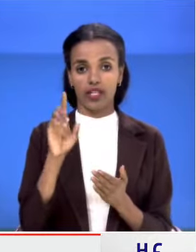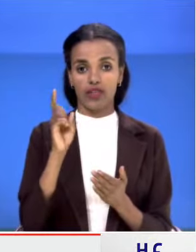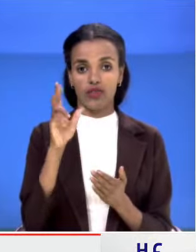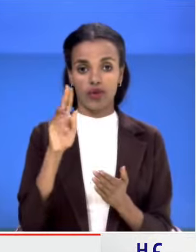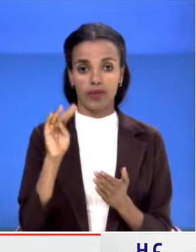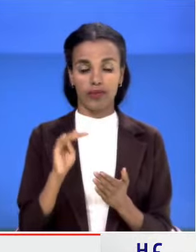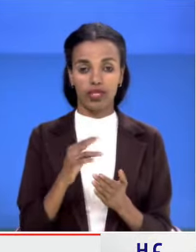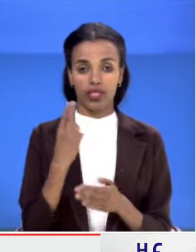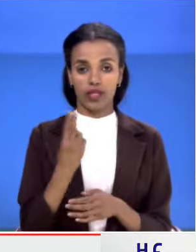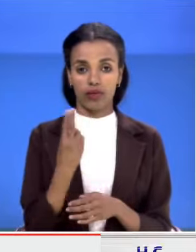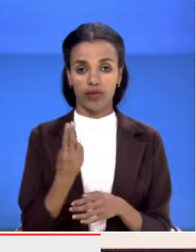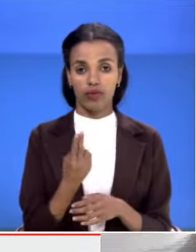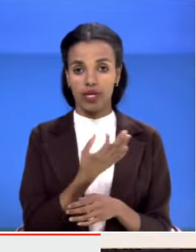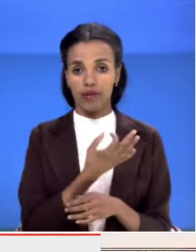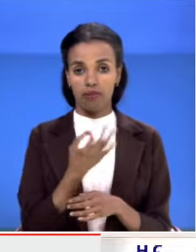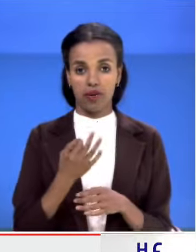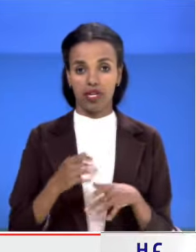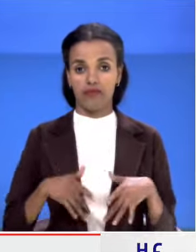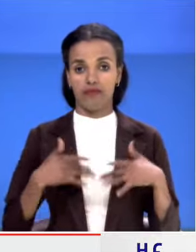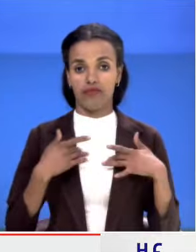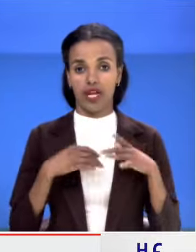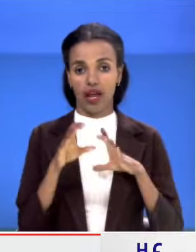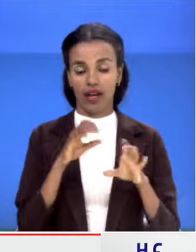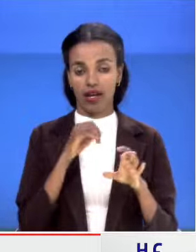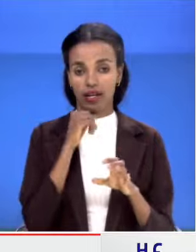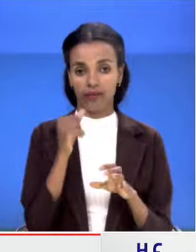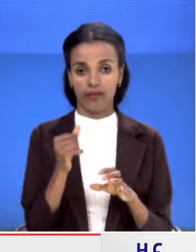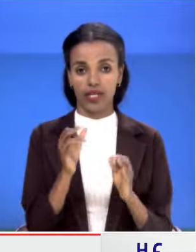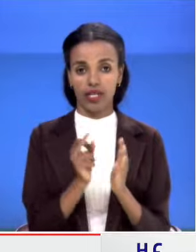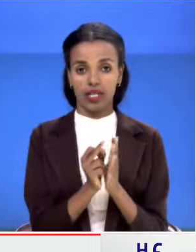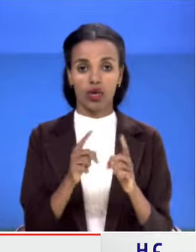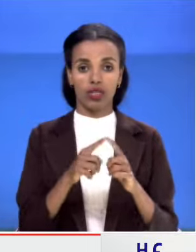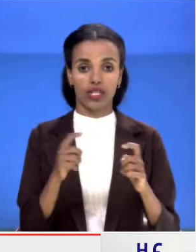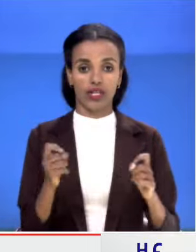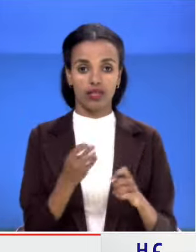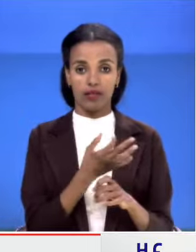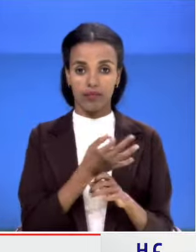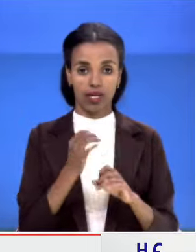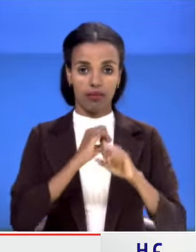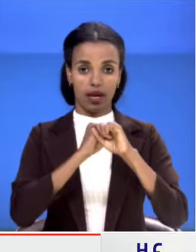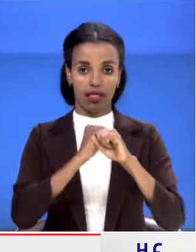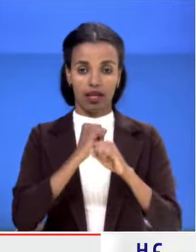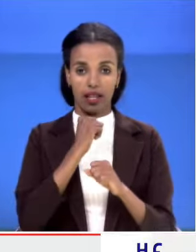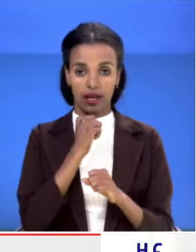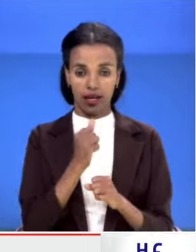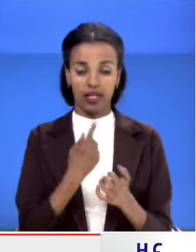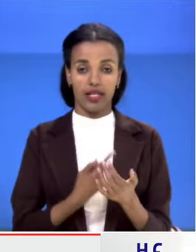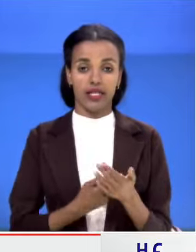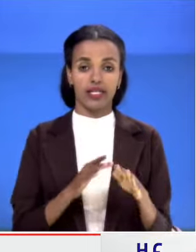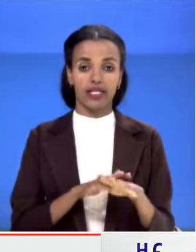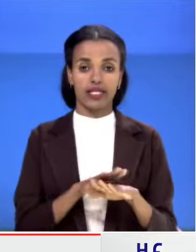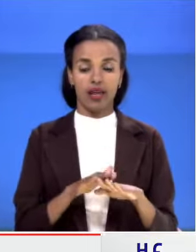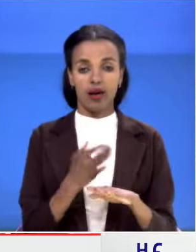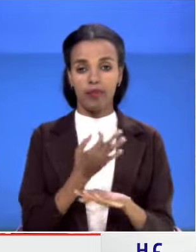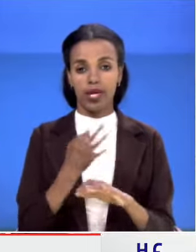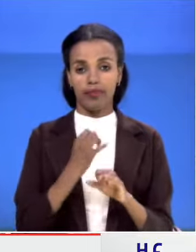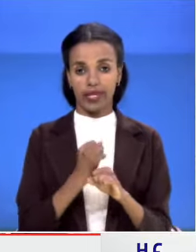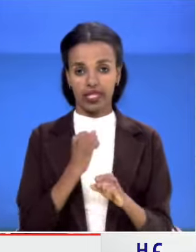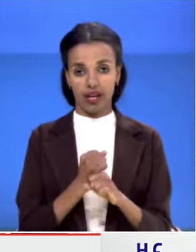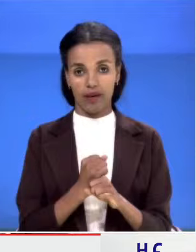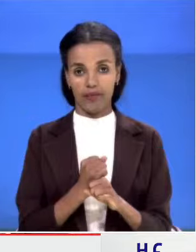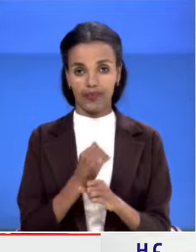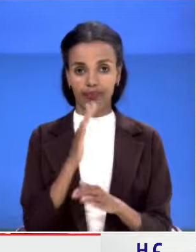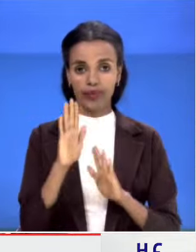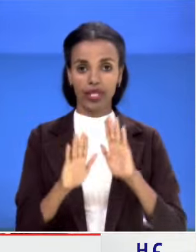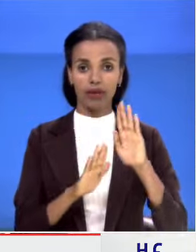በደንብ ፊል አናረግም እና ህገወጥነትን ደግሞ አምርረን ካልተከላከልን ማለት ነው እና እነዚህ ላይ በደንብ እንስራ።